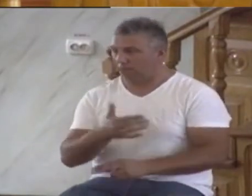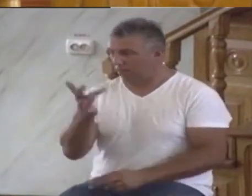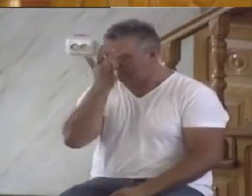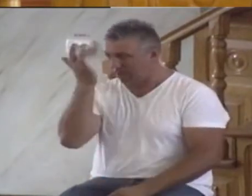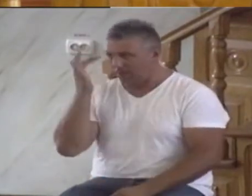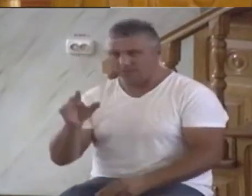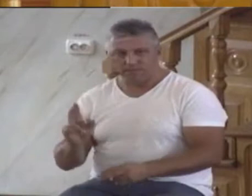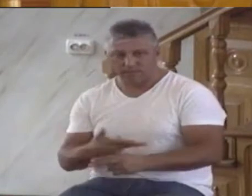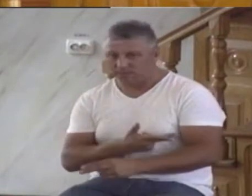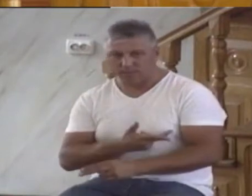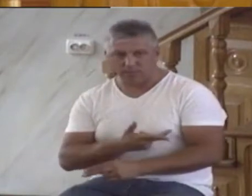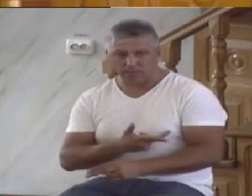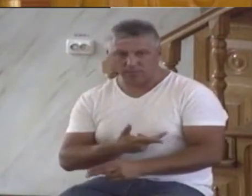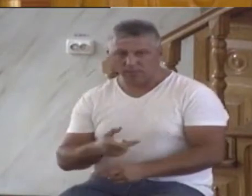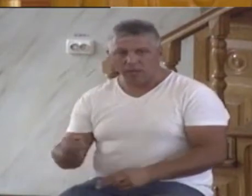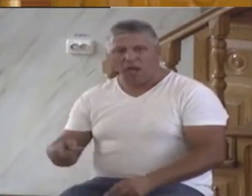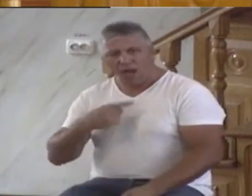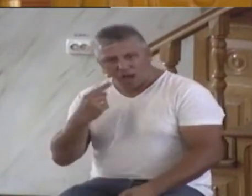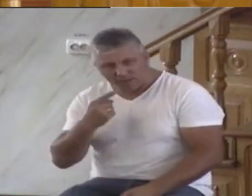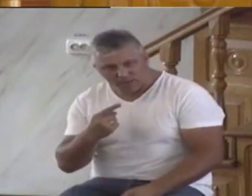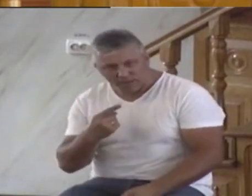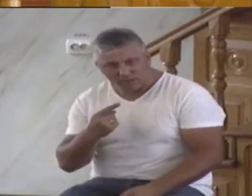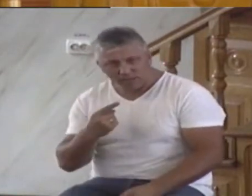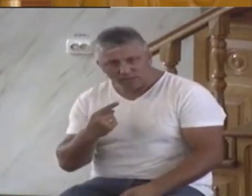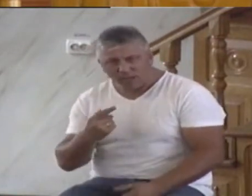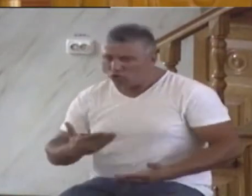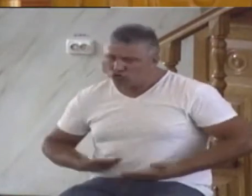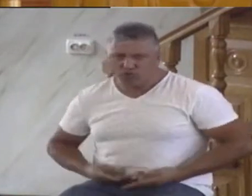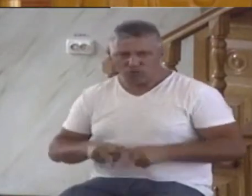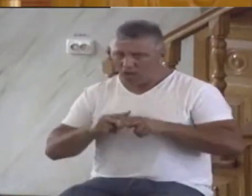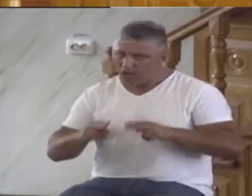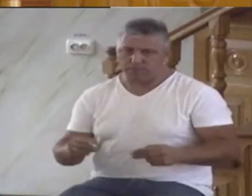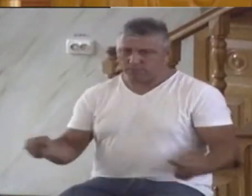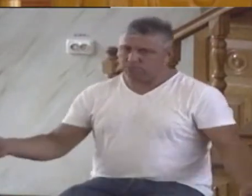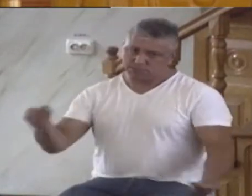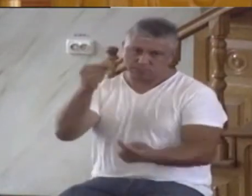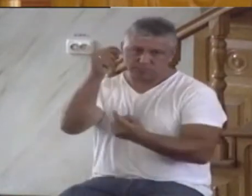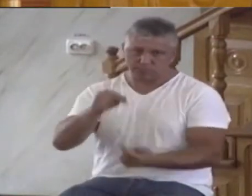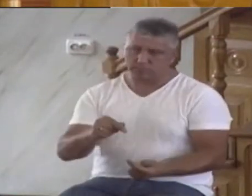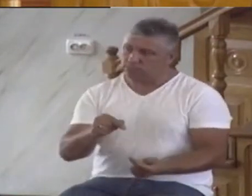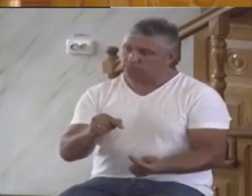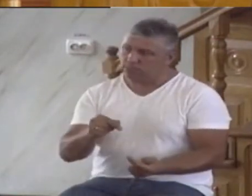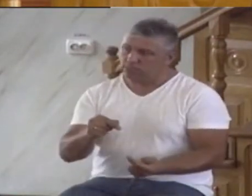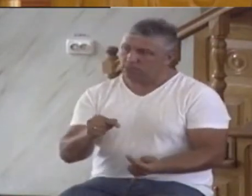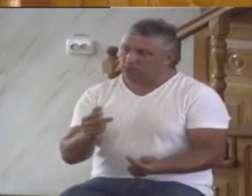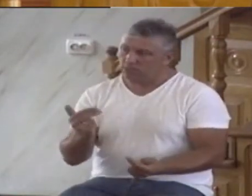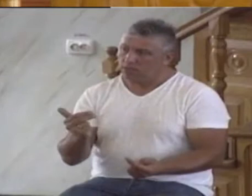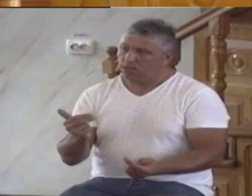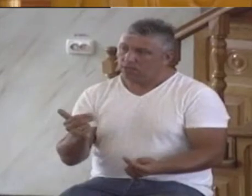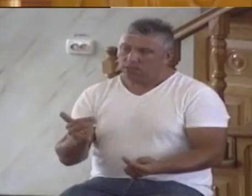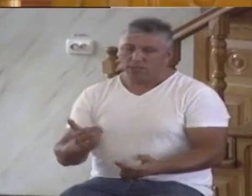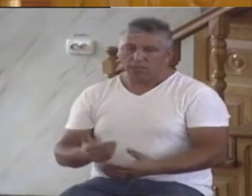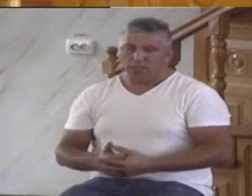Согласитесь. Согласитесь, трудно поверить проповеднику, который призывает слушателей своих в Царство